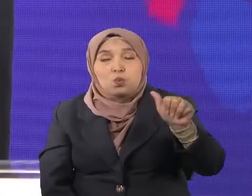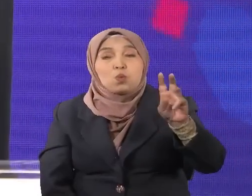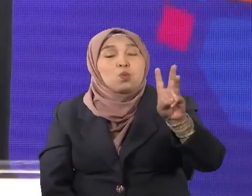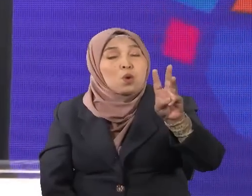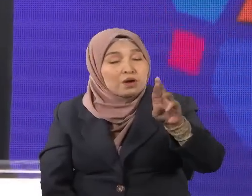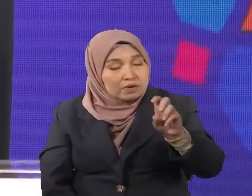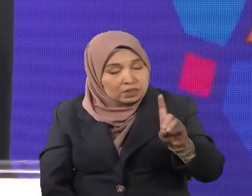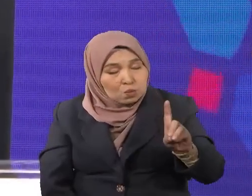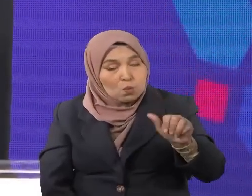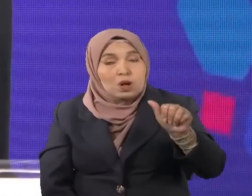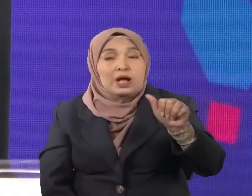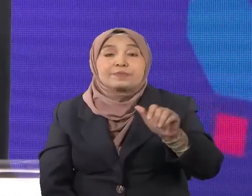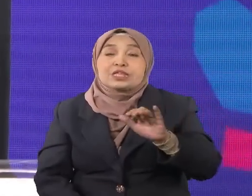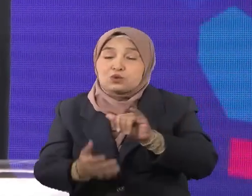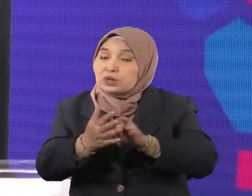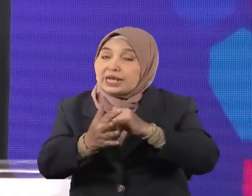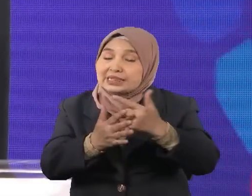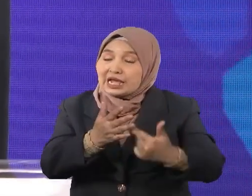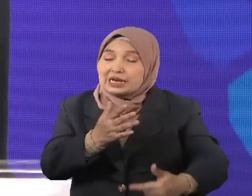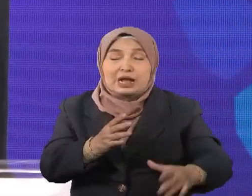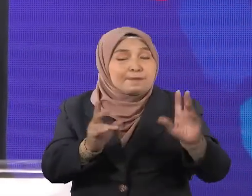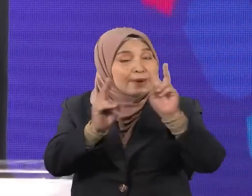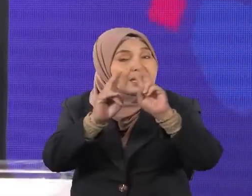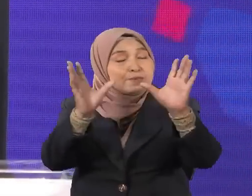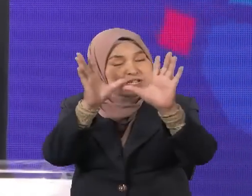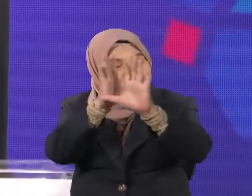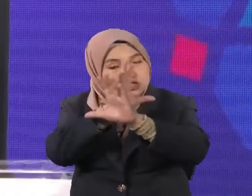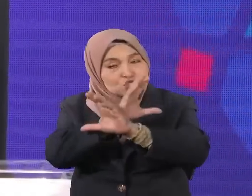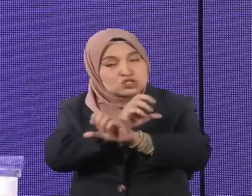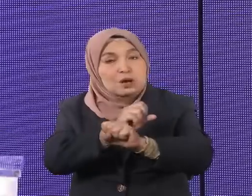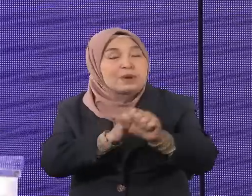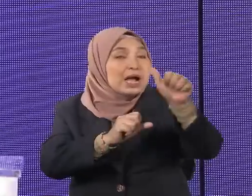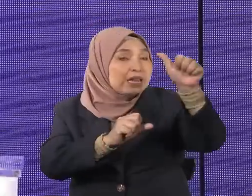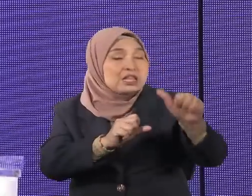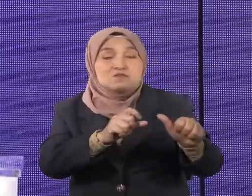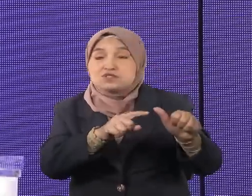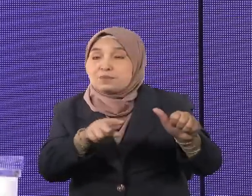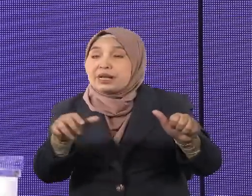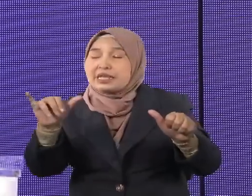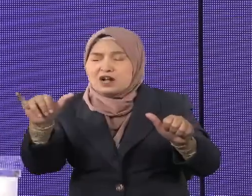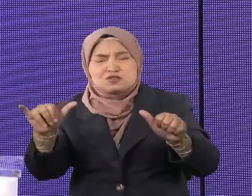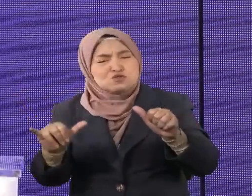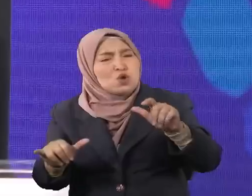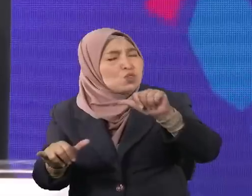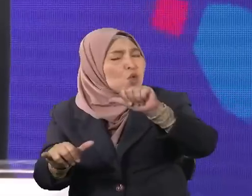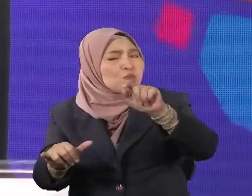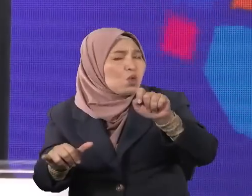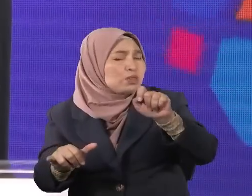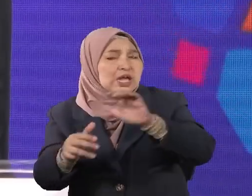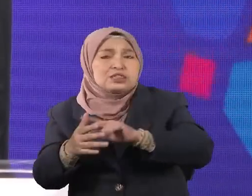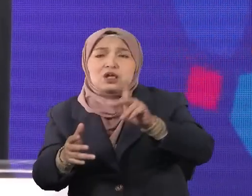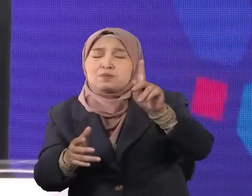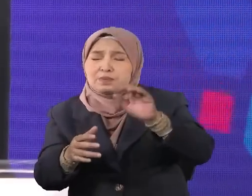warid wanun. Antara huruf yang paling mencabarlah Safas, alif sampai ya tu dot antara yang susahlah nak sebut. Tapi tak apa, kita